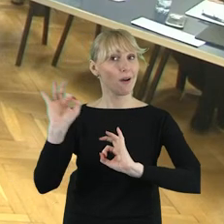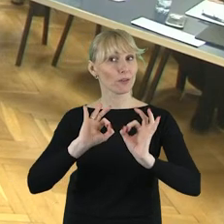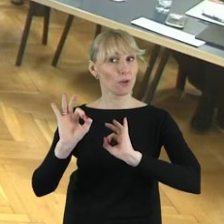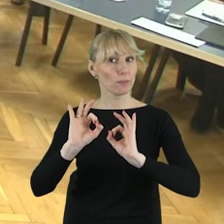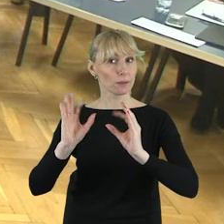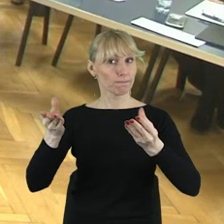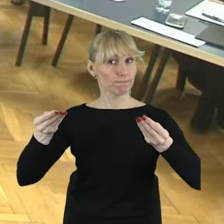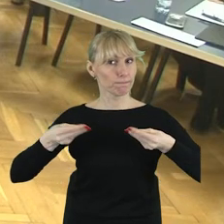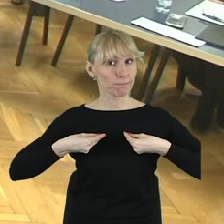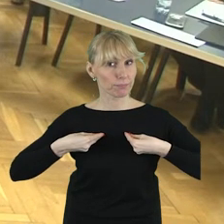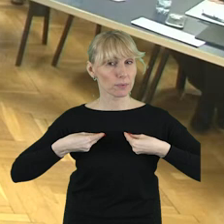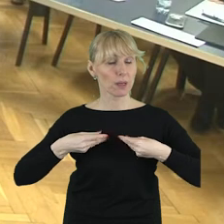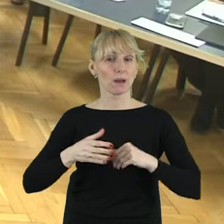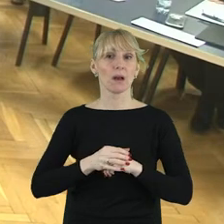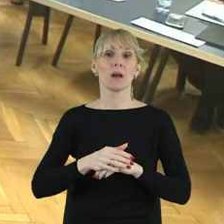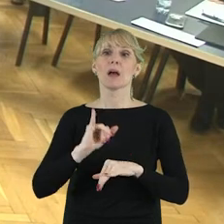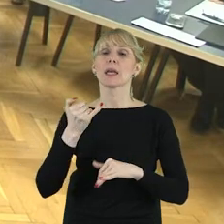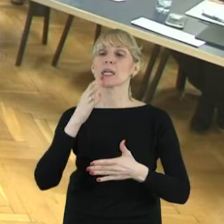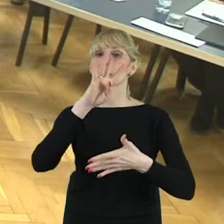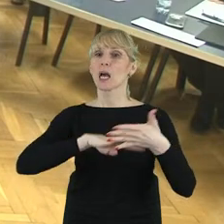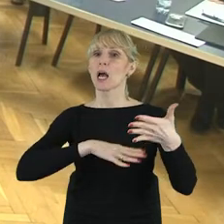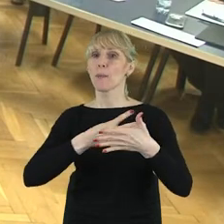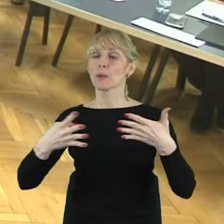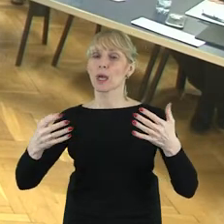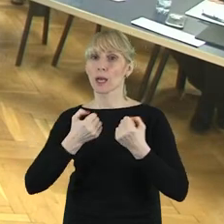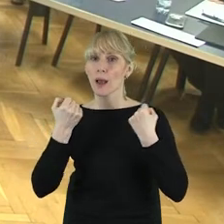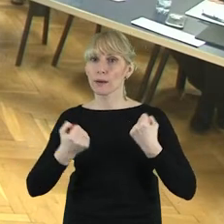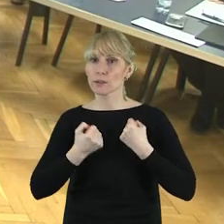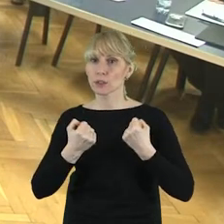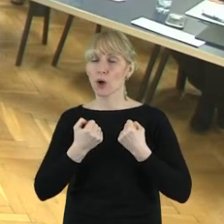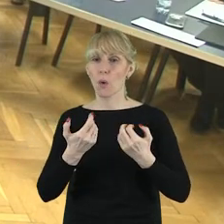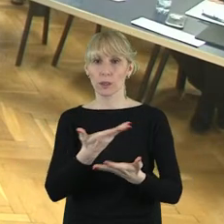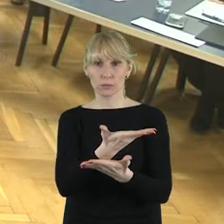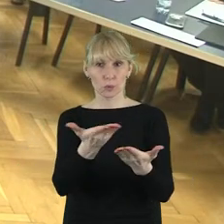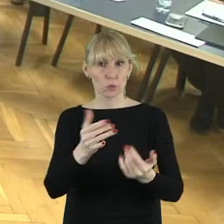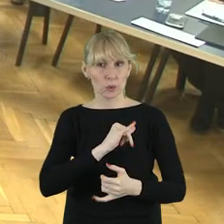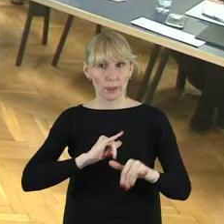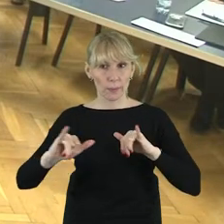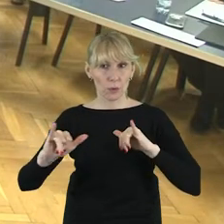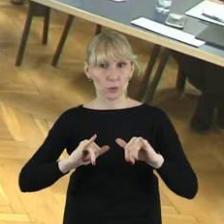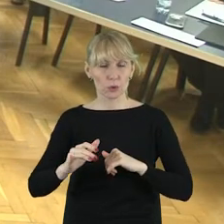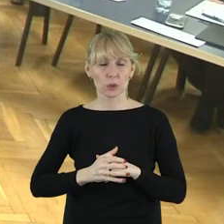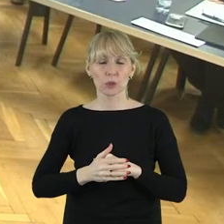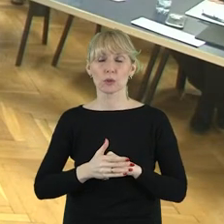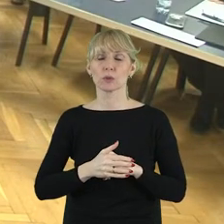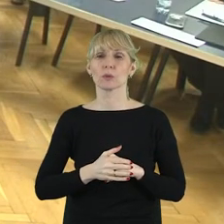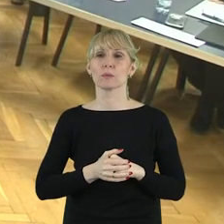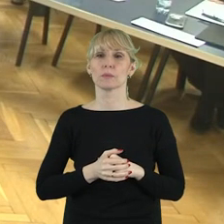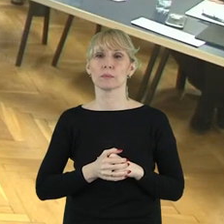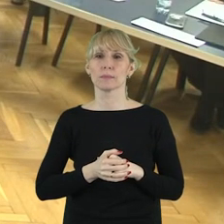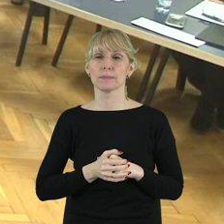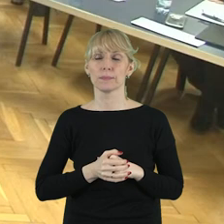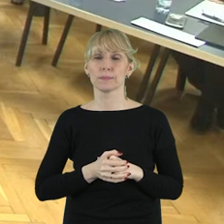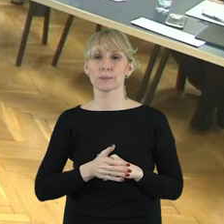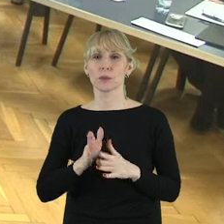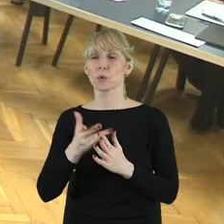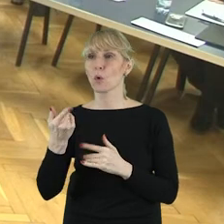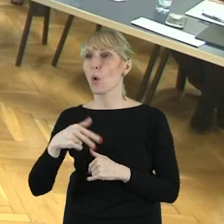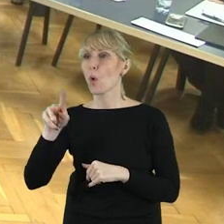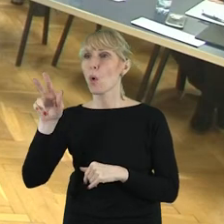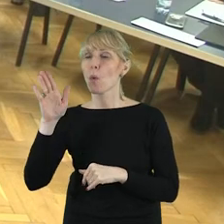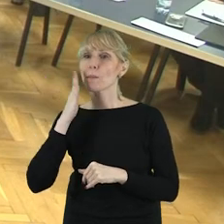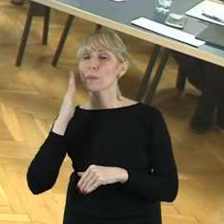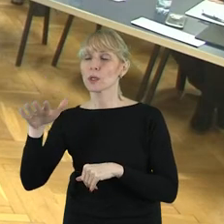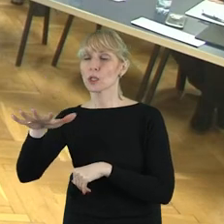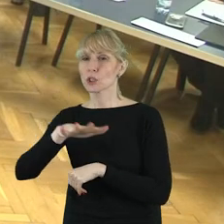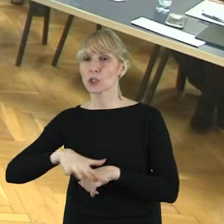ze strony państwa, który zapewni to, że mieszkańcy Sieradza i okolic nie będą pozbawieni dostępu